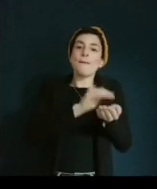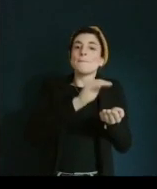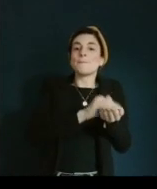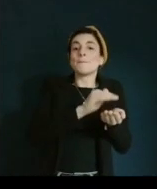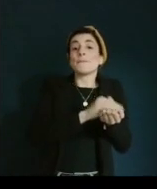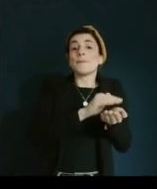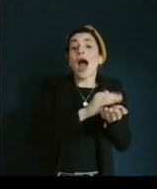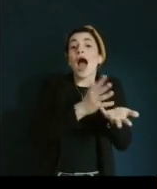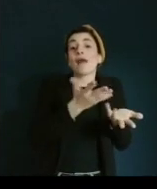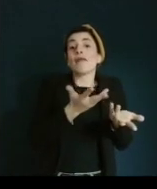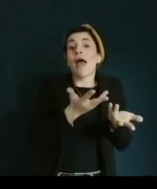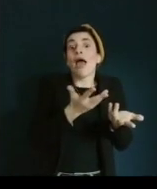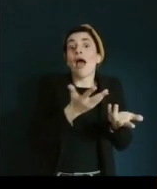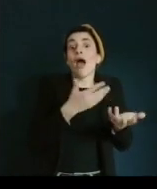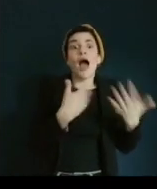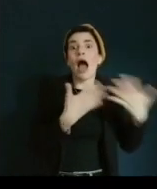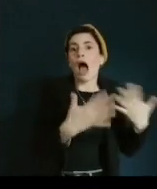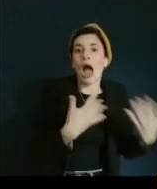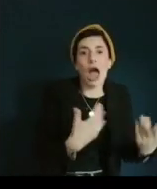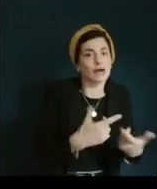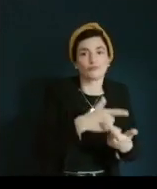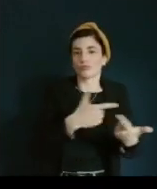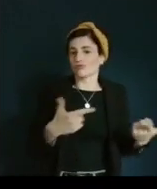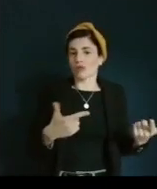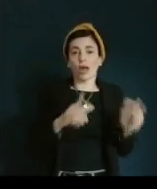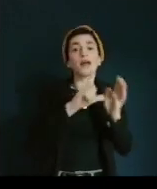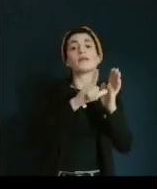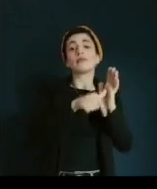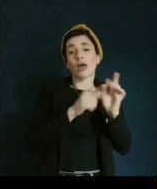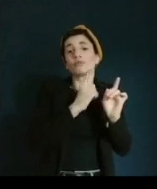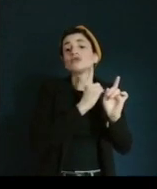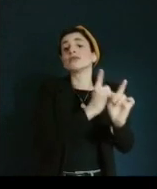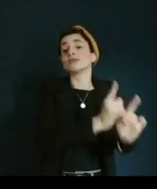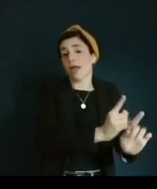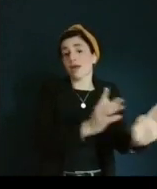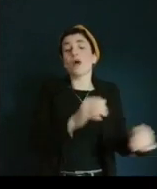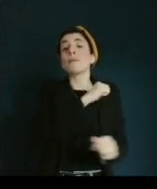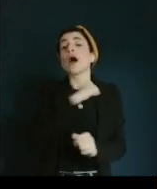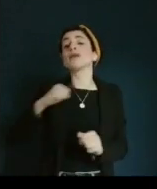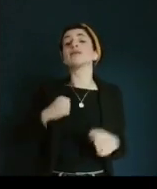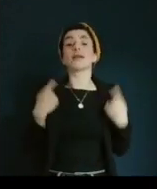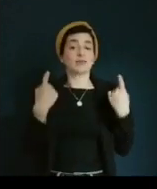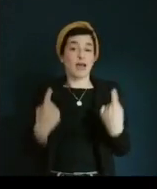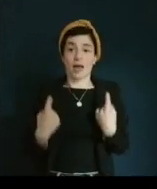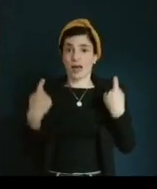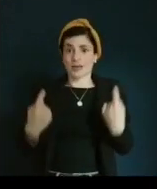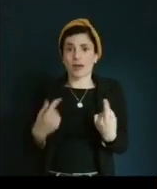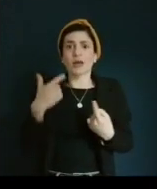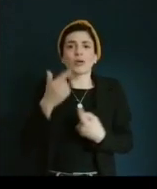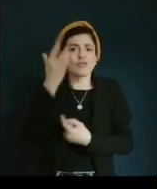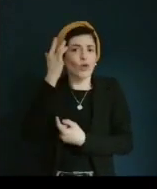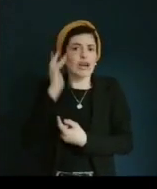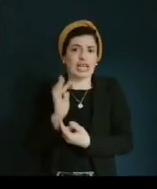che non possono essere forzati e quindi dobbiamo avere pazienza e aspettare, perché altrimenti rischiamo